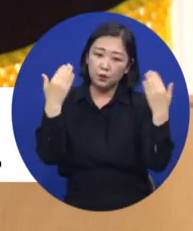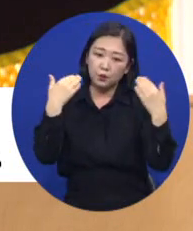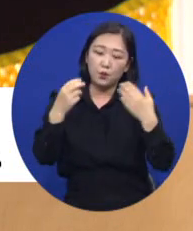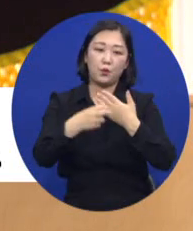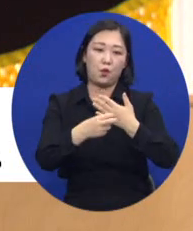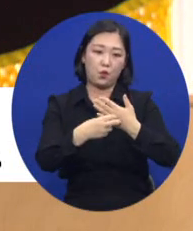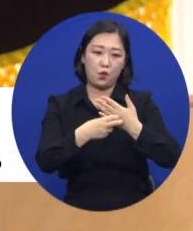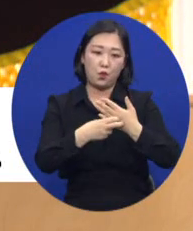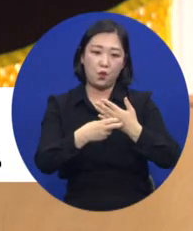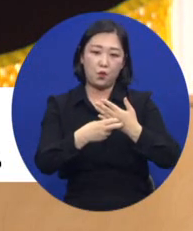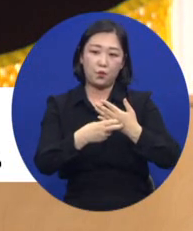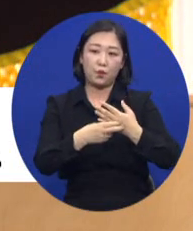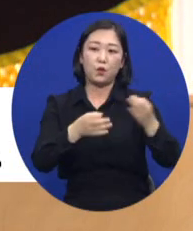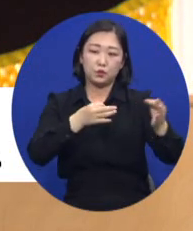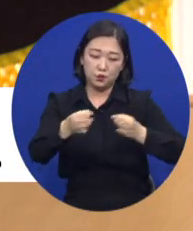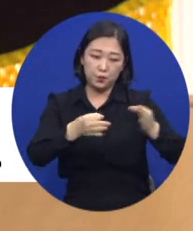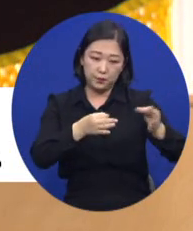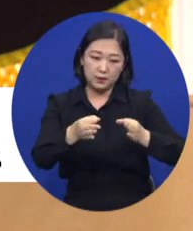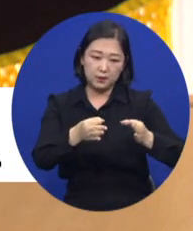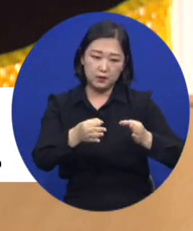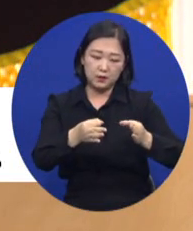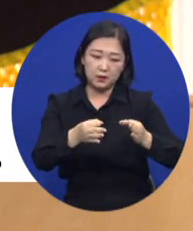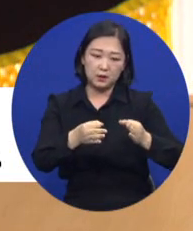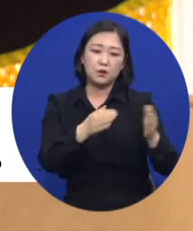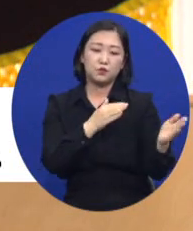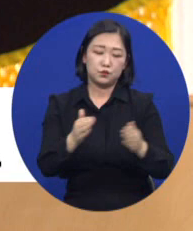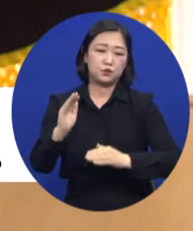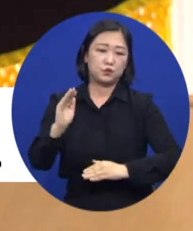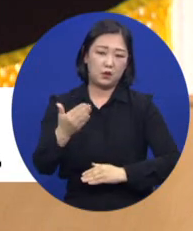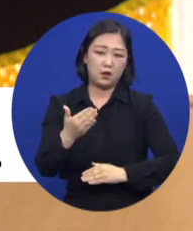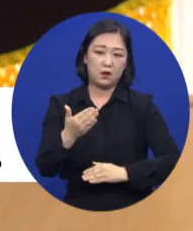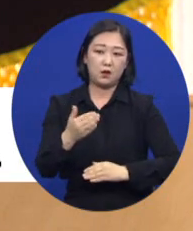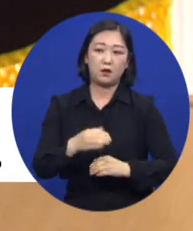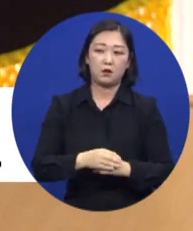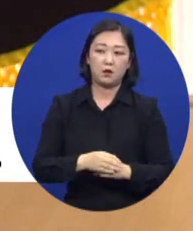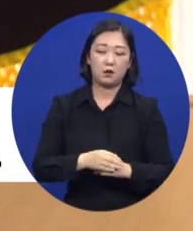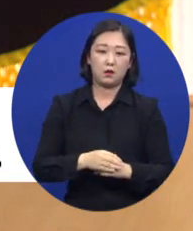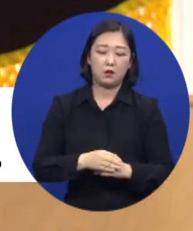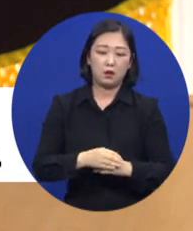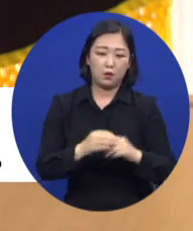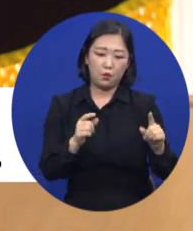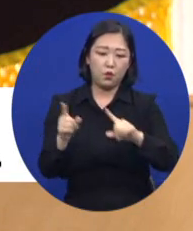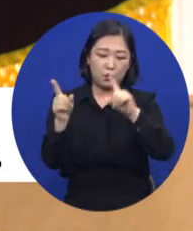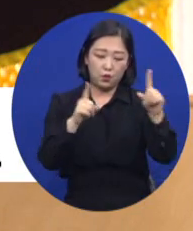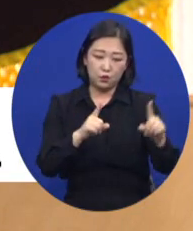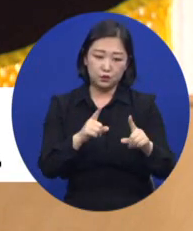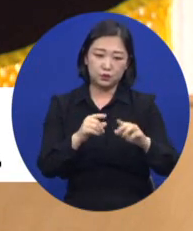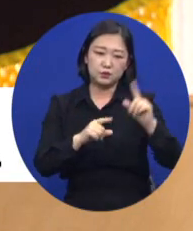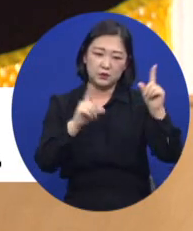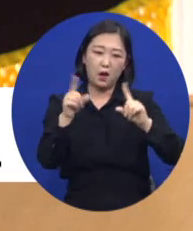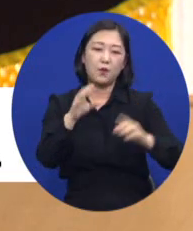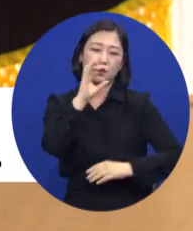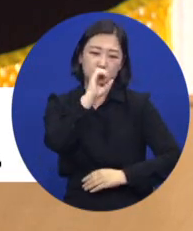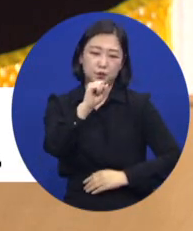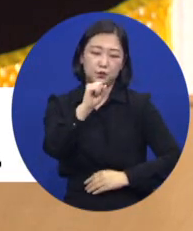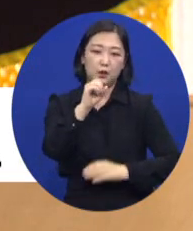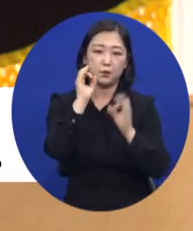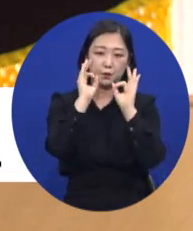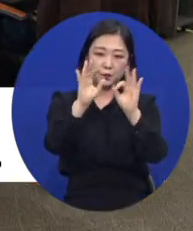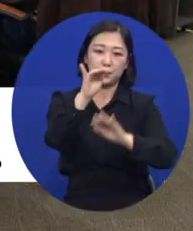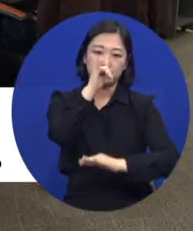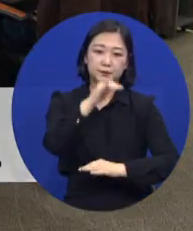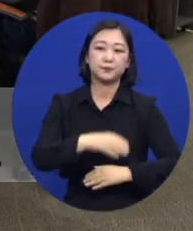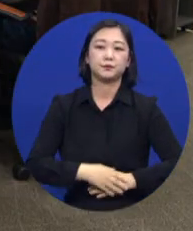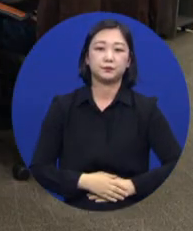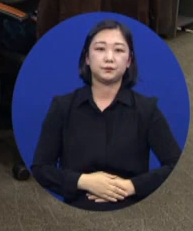병원, 그리고 쇼핑 등이 갖춰져 있어서 상대적으로 그 거주 여건, 정주 여건이 상당히 좋다고 이렇게